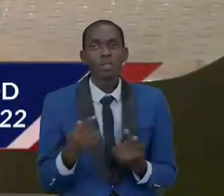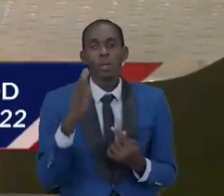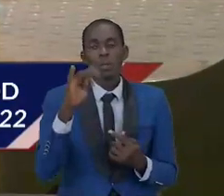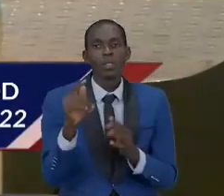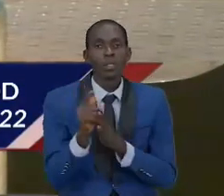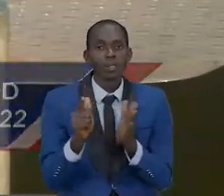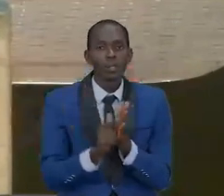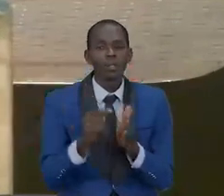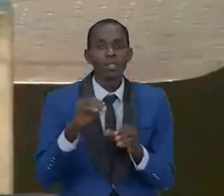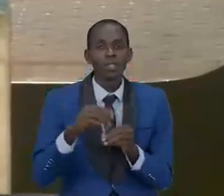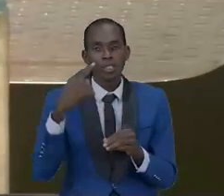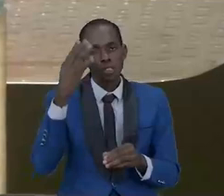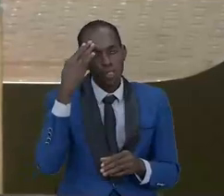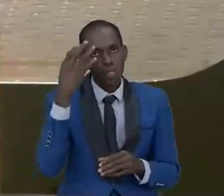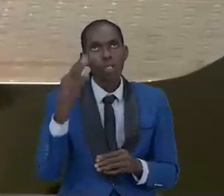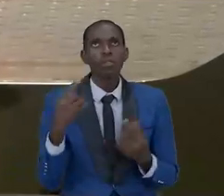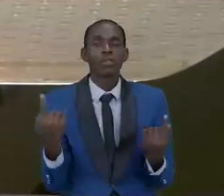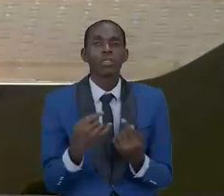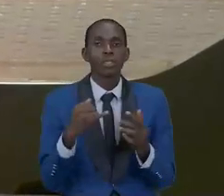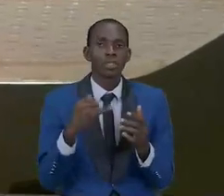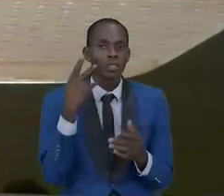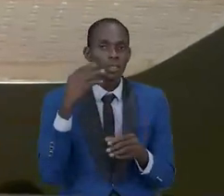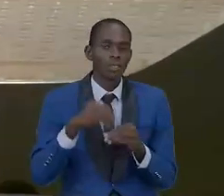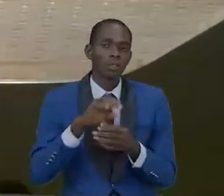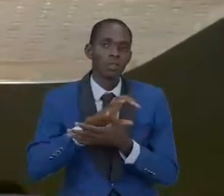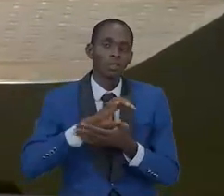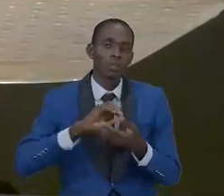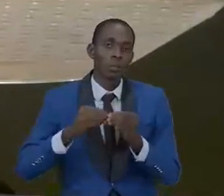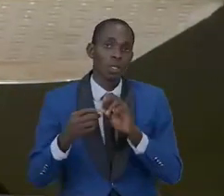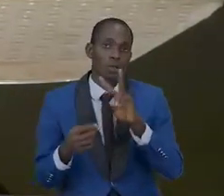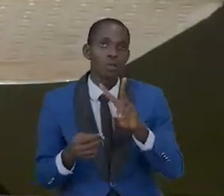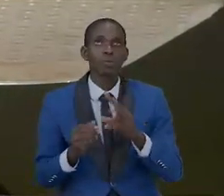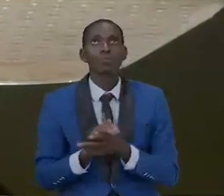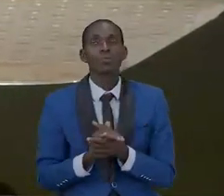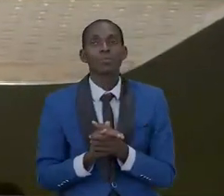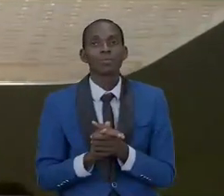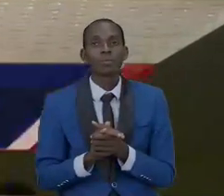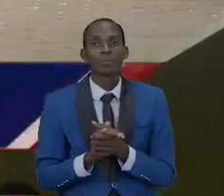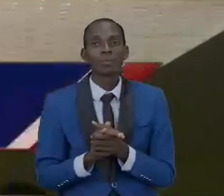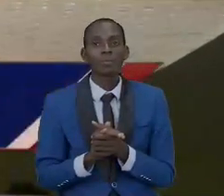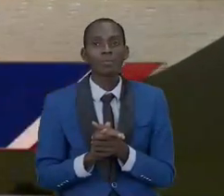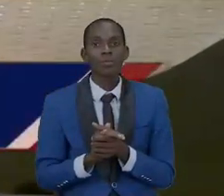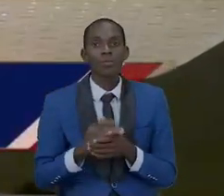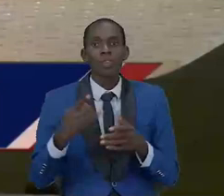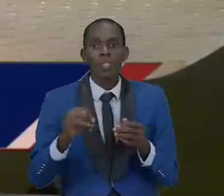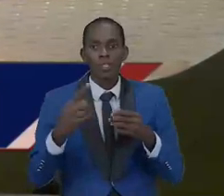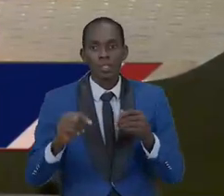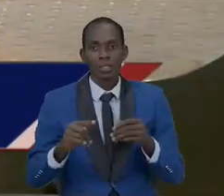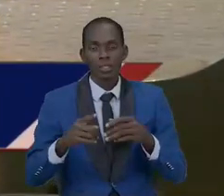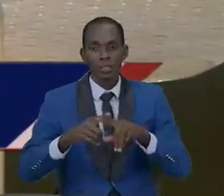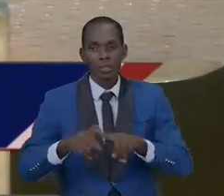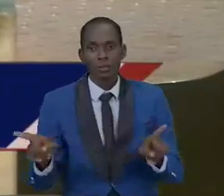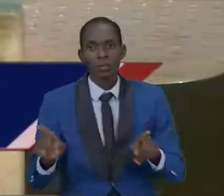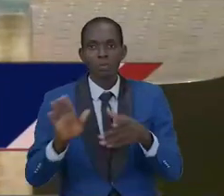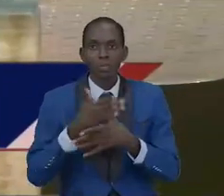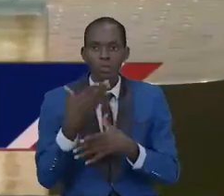la connaissance du péché voyons le deuxième élément le deuxième élément dans ce premier point le fossé entre la justice